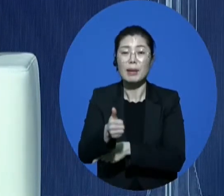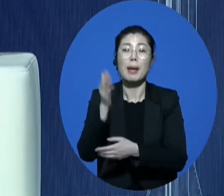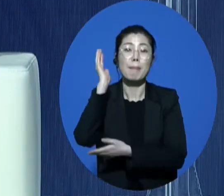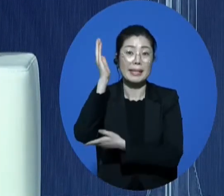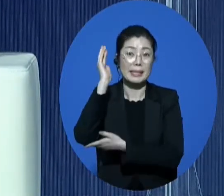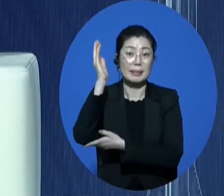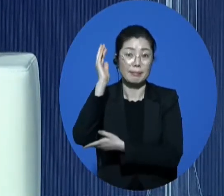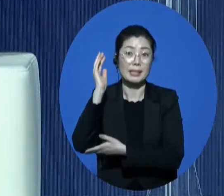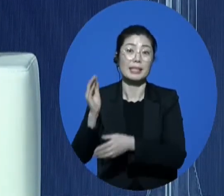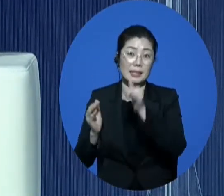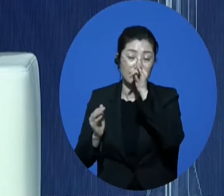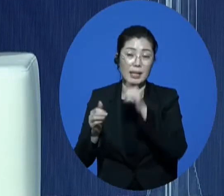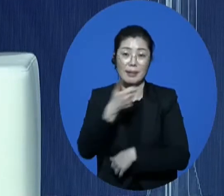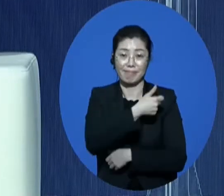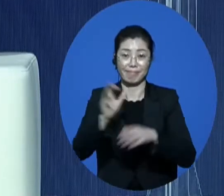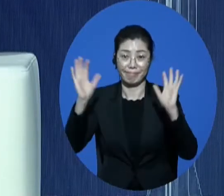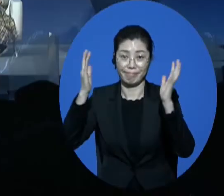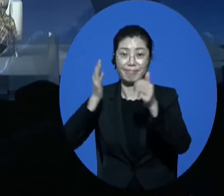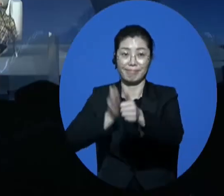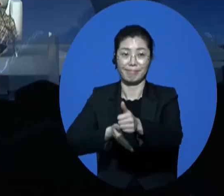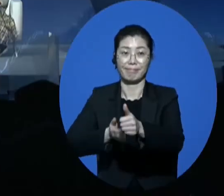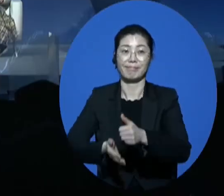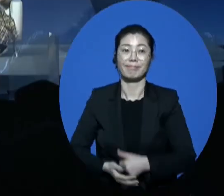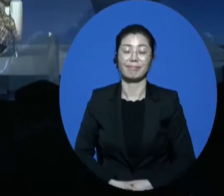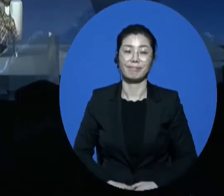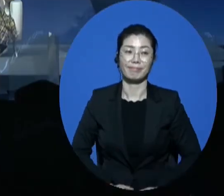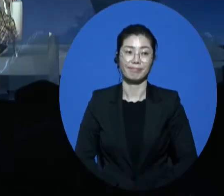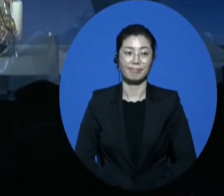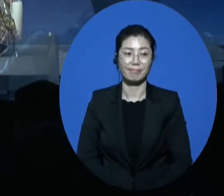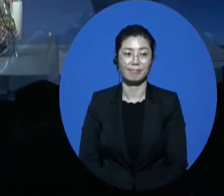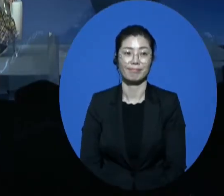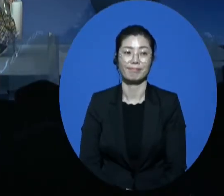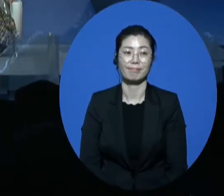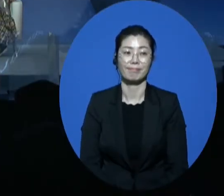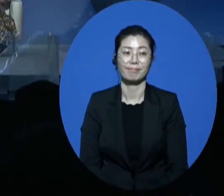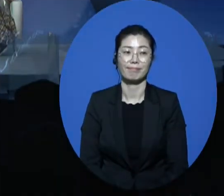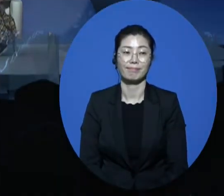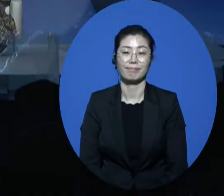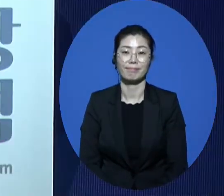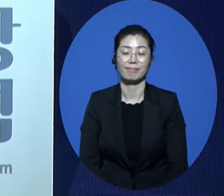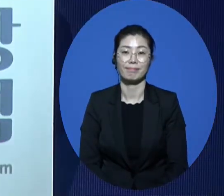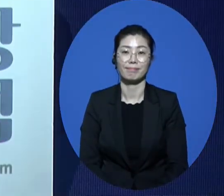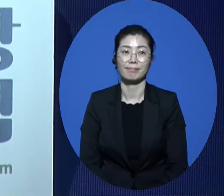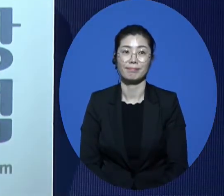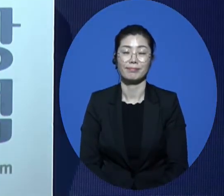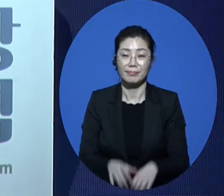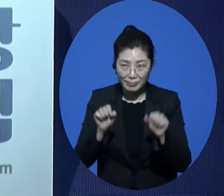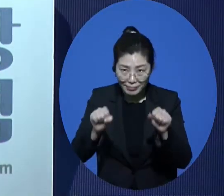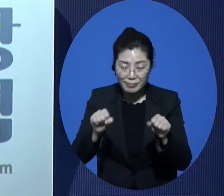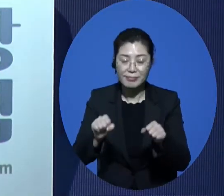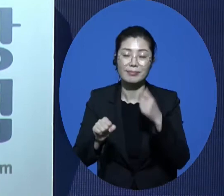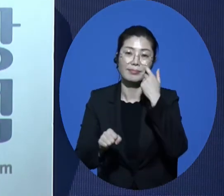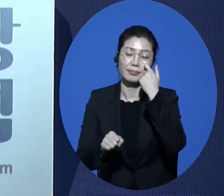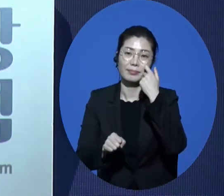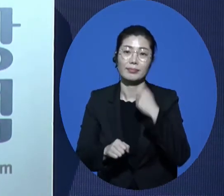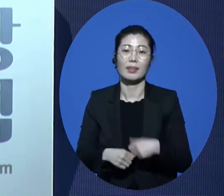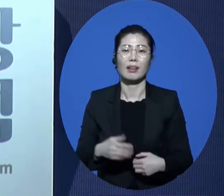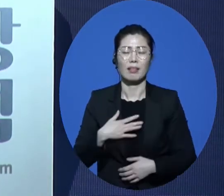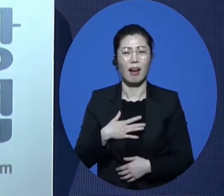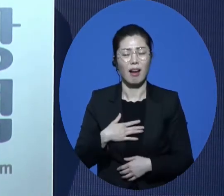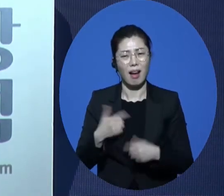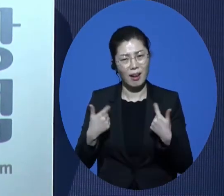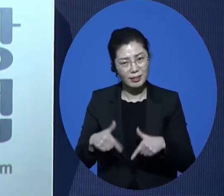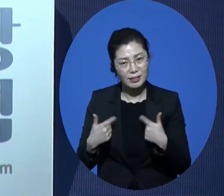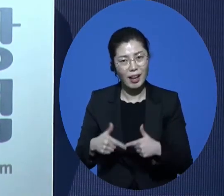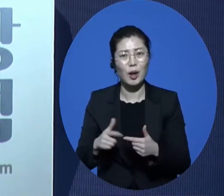하겠습니다. 큰 박수로 환영해 주시기 바랍니다. 네, 안녕하세요. 제가